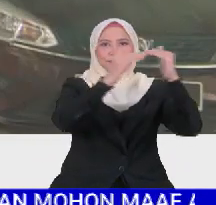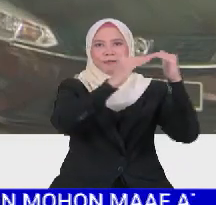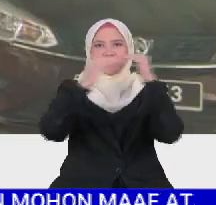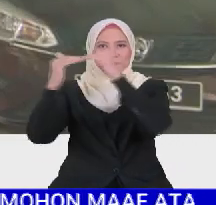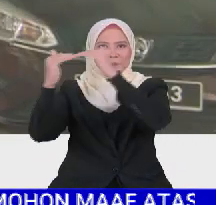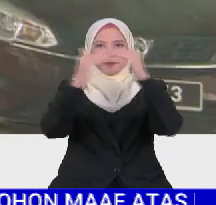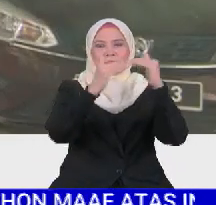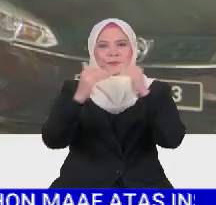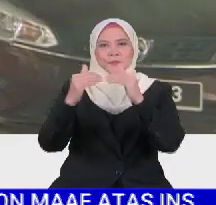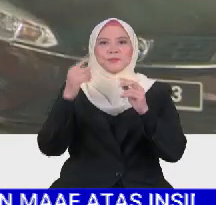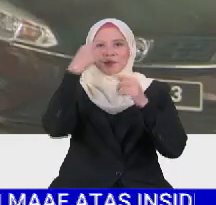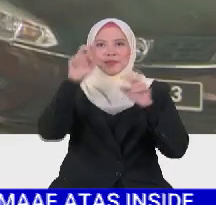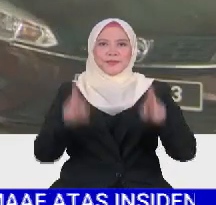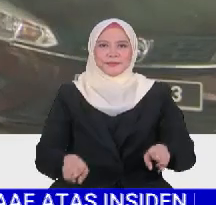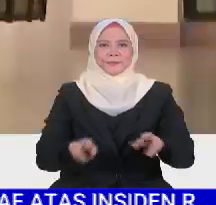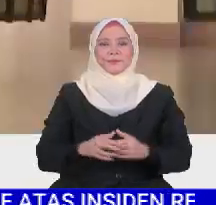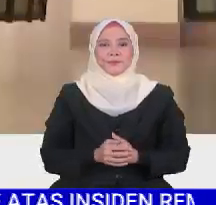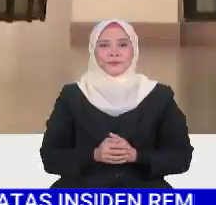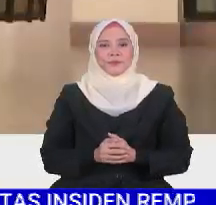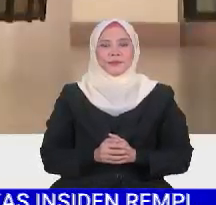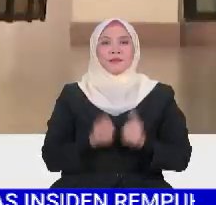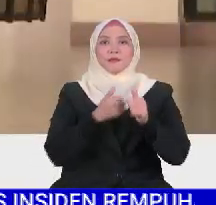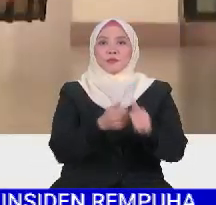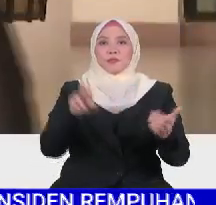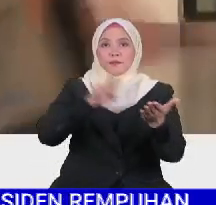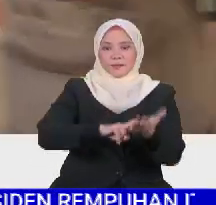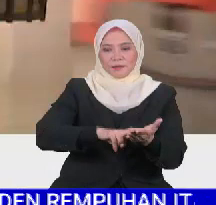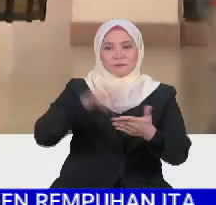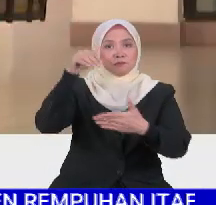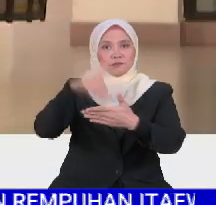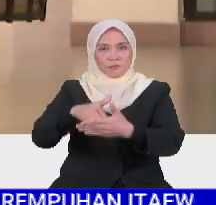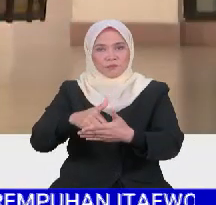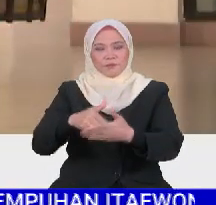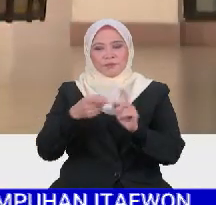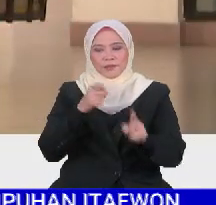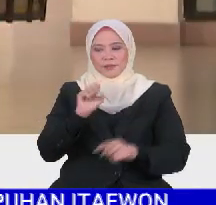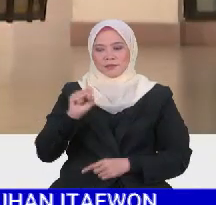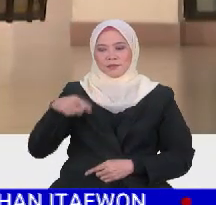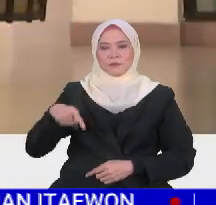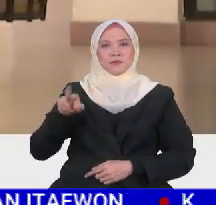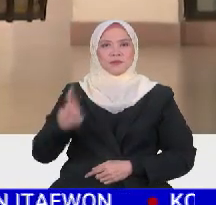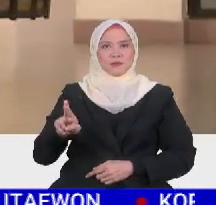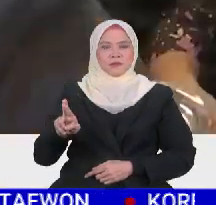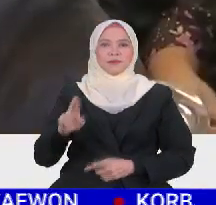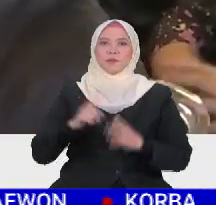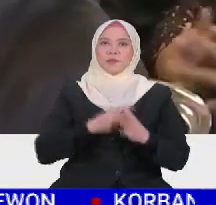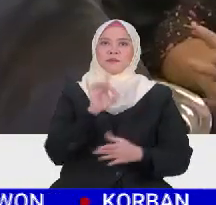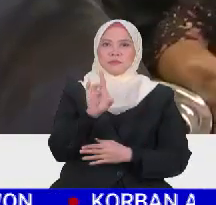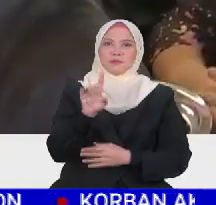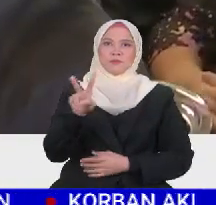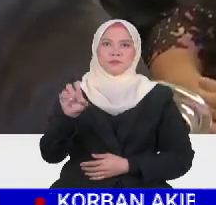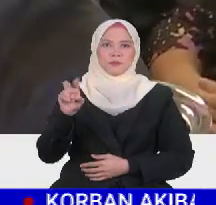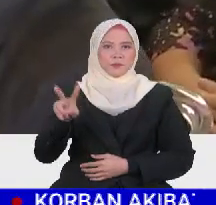lebih adil lah kepada rakyat berdasarkan daftar pemilih dikeluarkan suruhan Jaya pilihan Raya takat ongkos